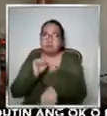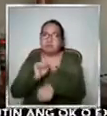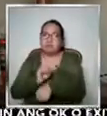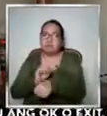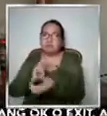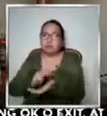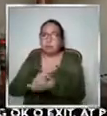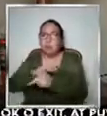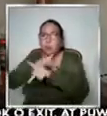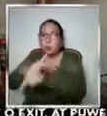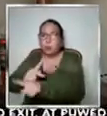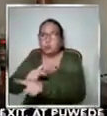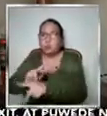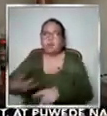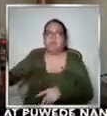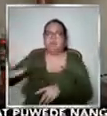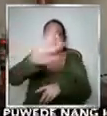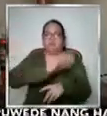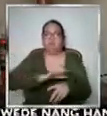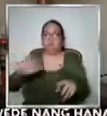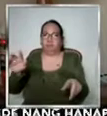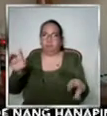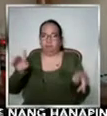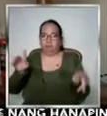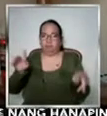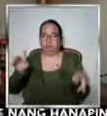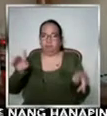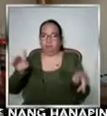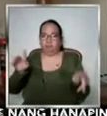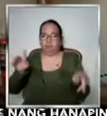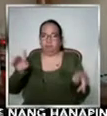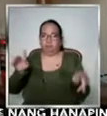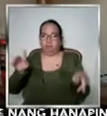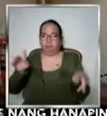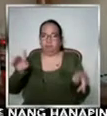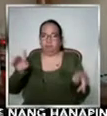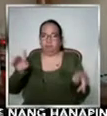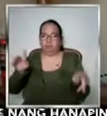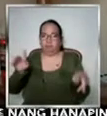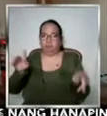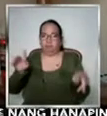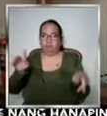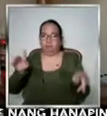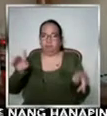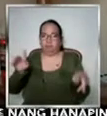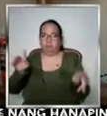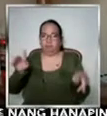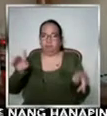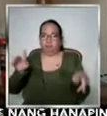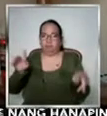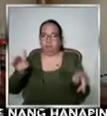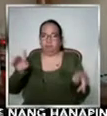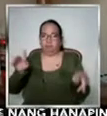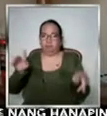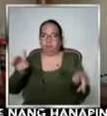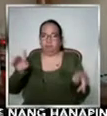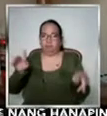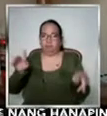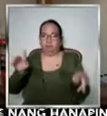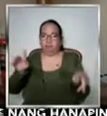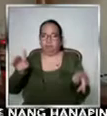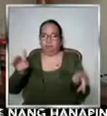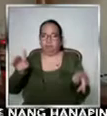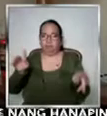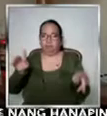uncertainty, andito kami. Kung hindi ko to gagawin, at kung marami pang ibang nurses na hindi